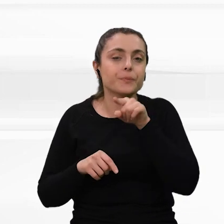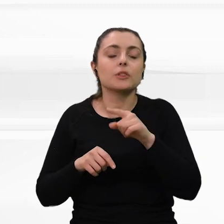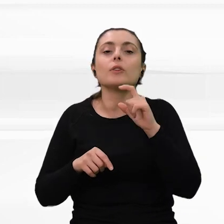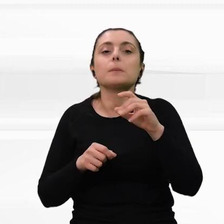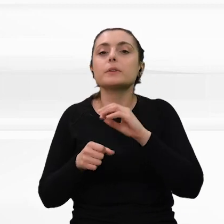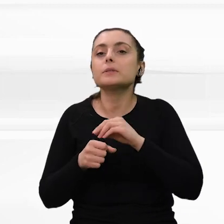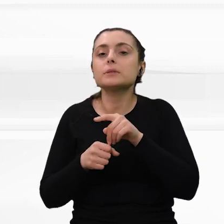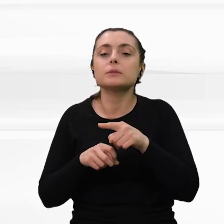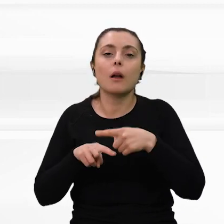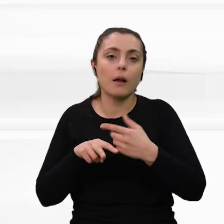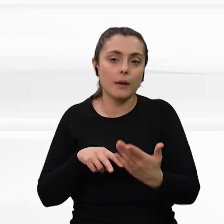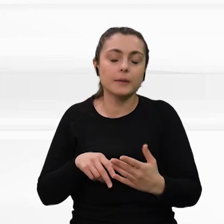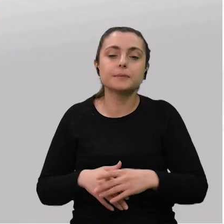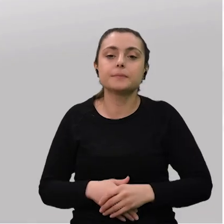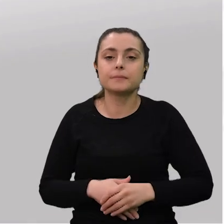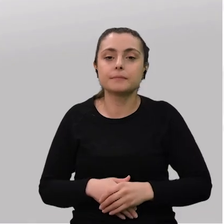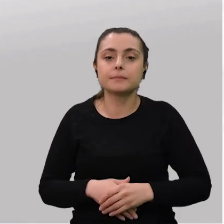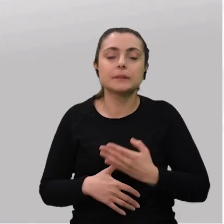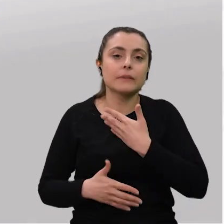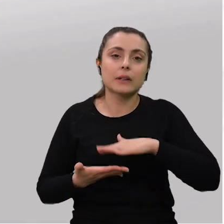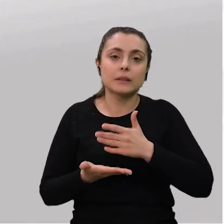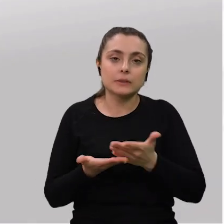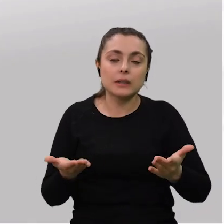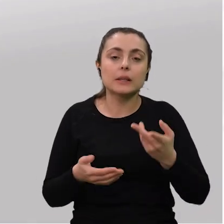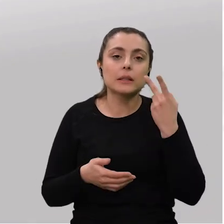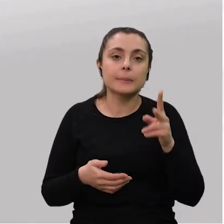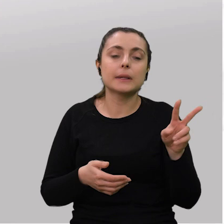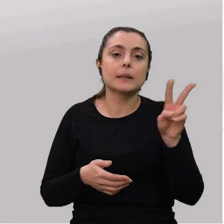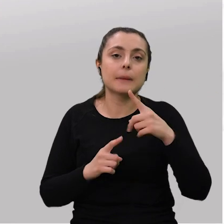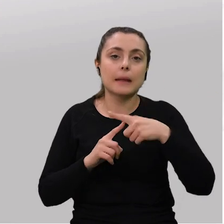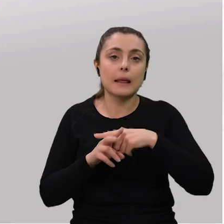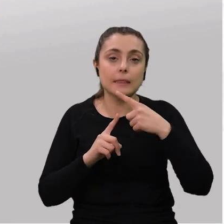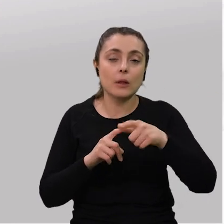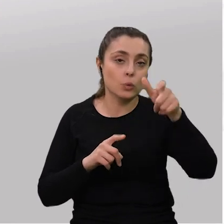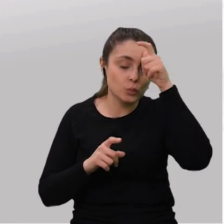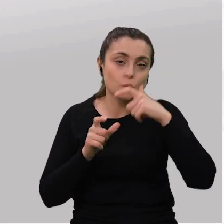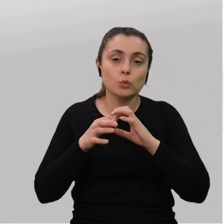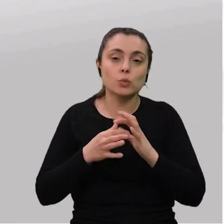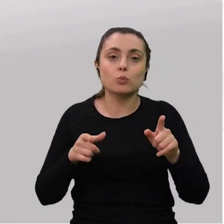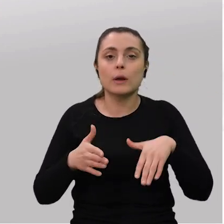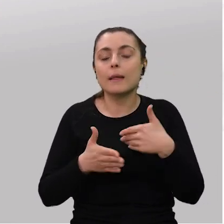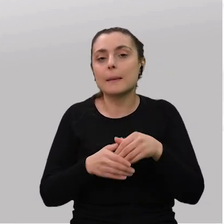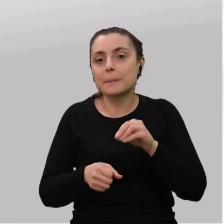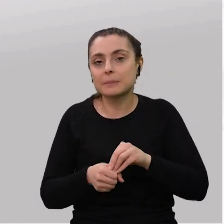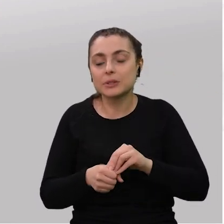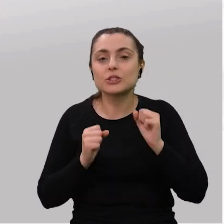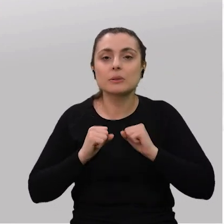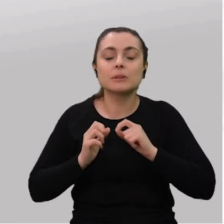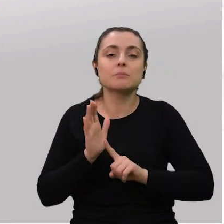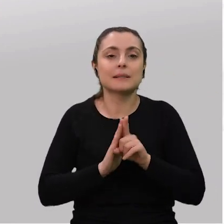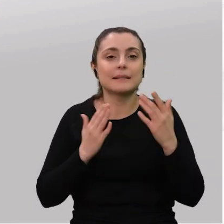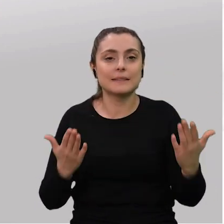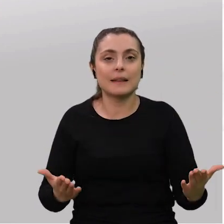Dolayısıyla cevabınıza seçeneği sevgili öğrenciler mm Bu ayeti Türkçe soru çözümü burada bitmiştir